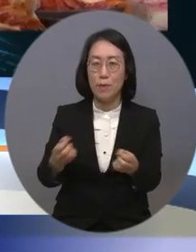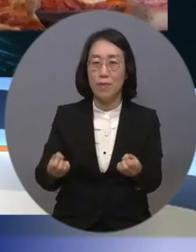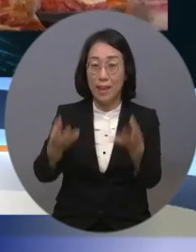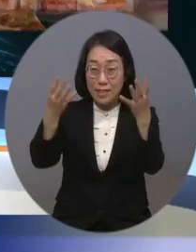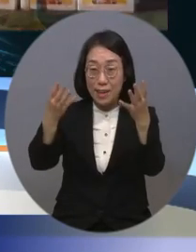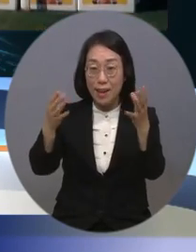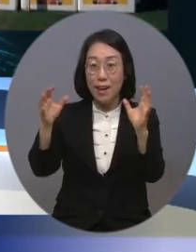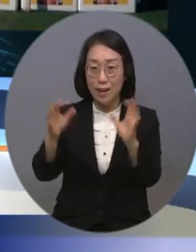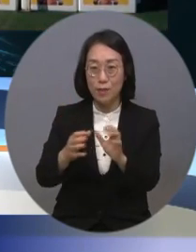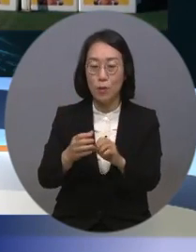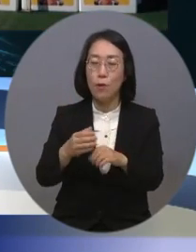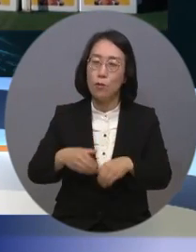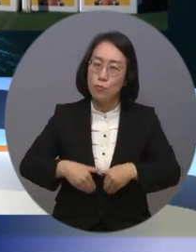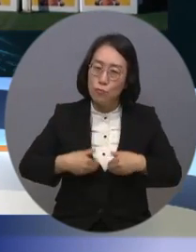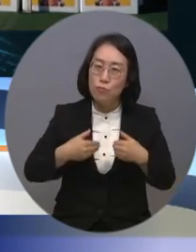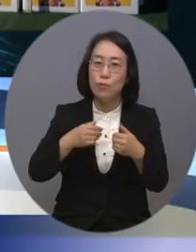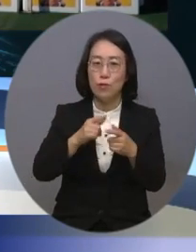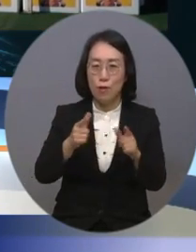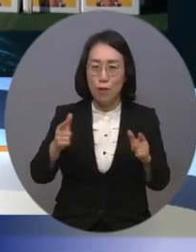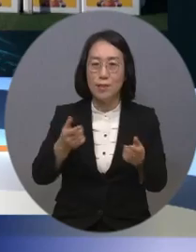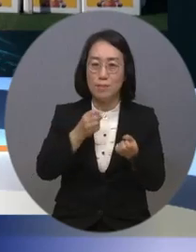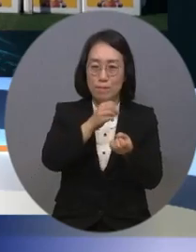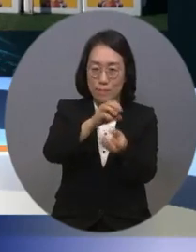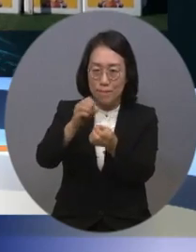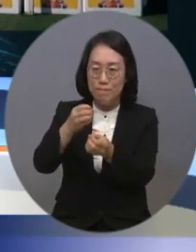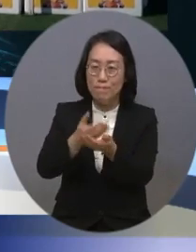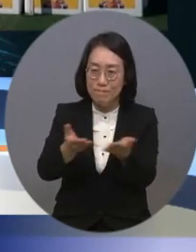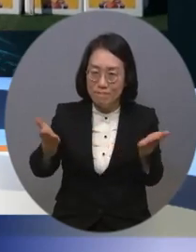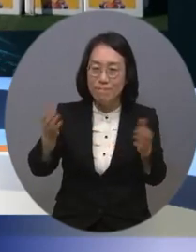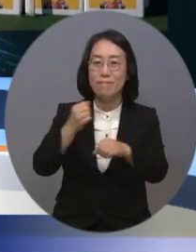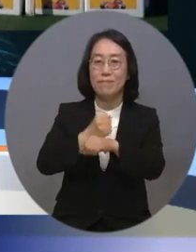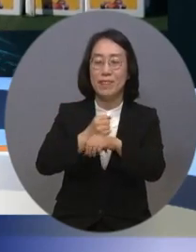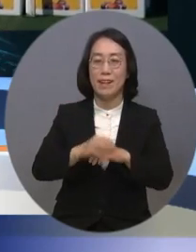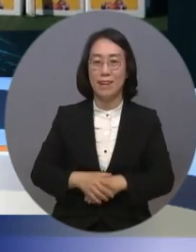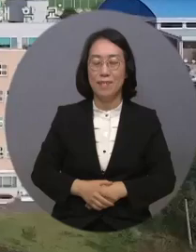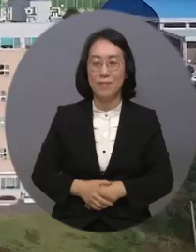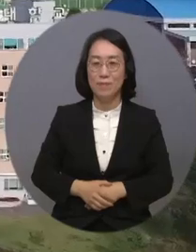따뜻한 손길을 전했습니다. 자세한 내용 서승리 기자가 전합니다.